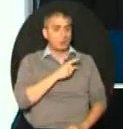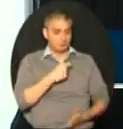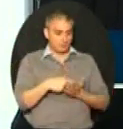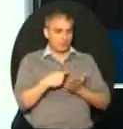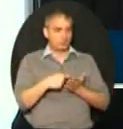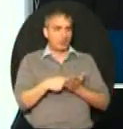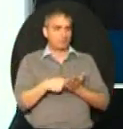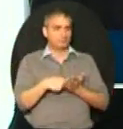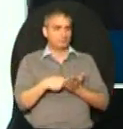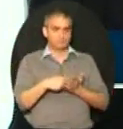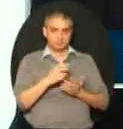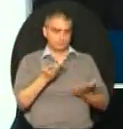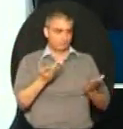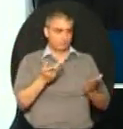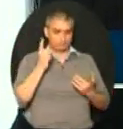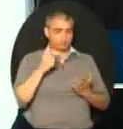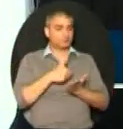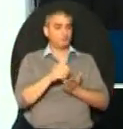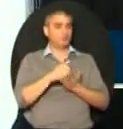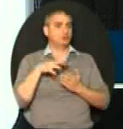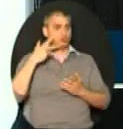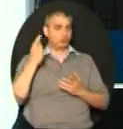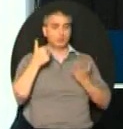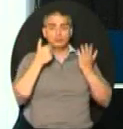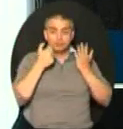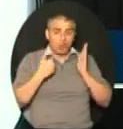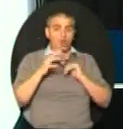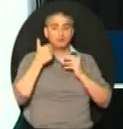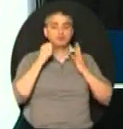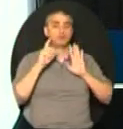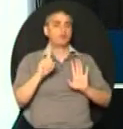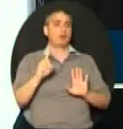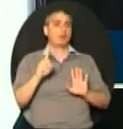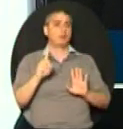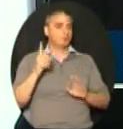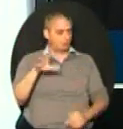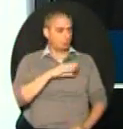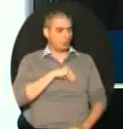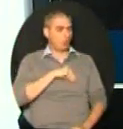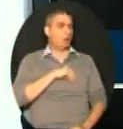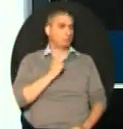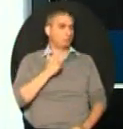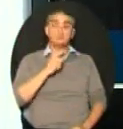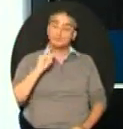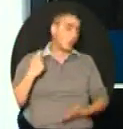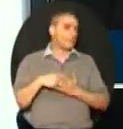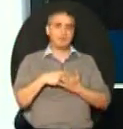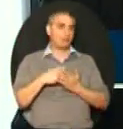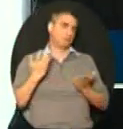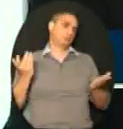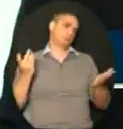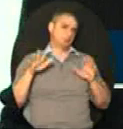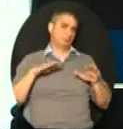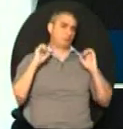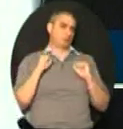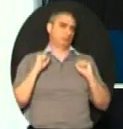לשלם עבור זה שהוא ימשיך שיהיה לו 60 ורוב של 61, הוא מוכן למעשה כל מחיר לשלם, וממשלה